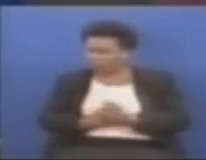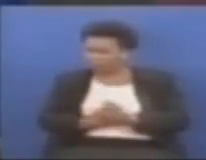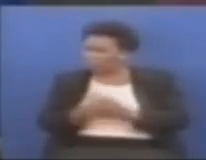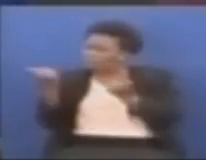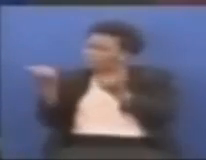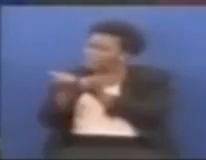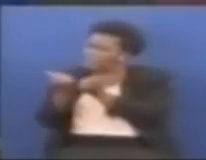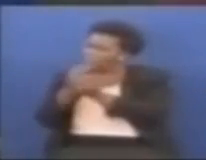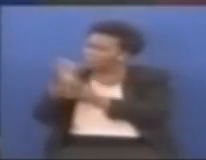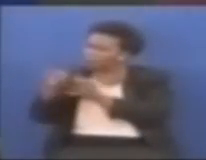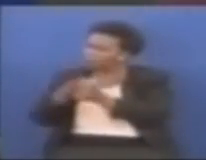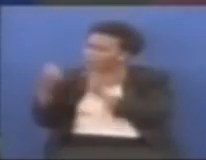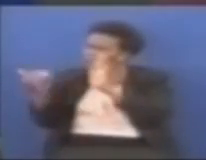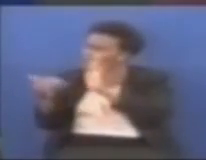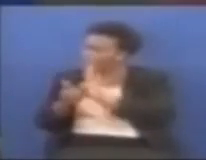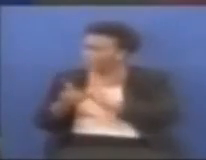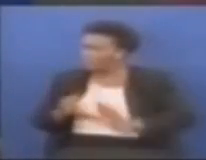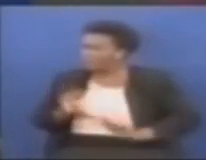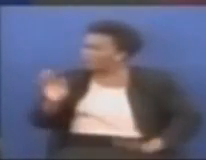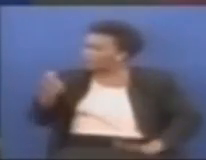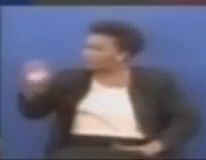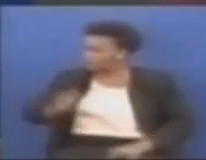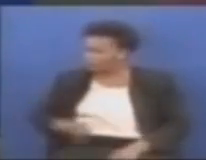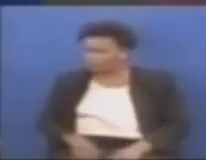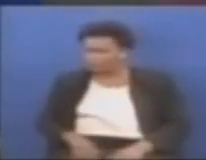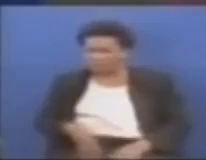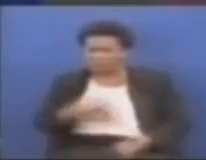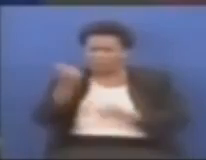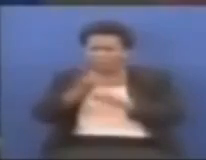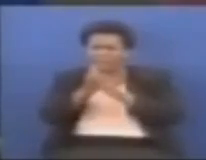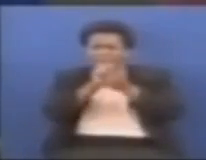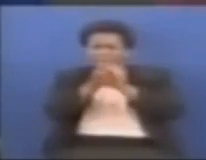Naomba mashirika mbalimbali ya akina mama